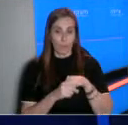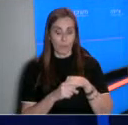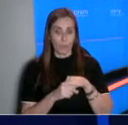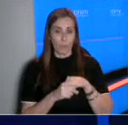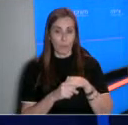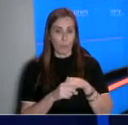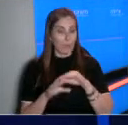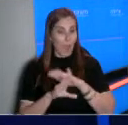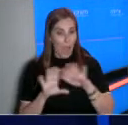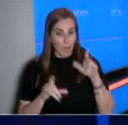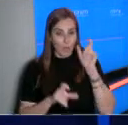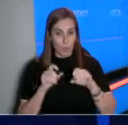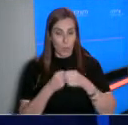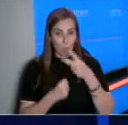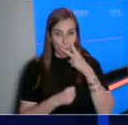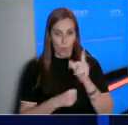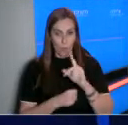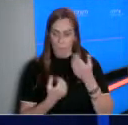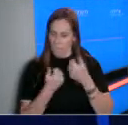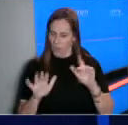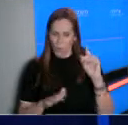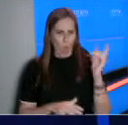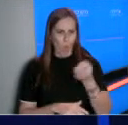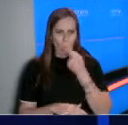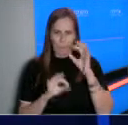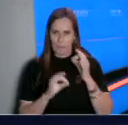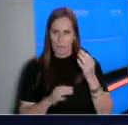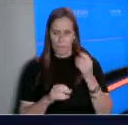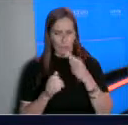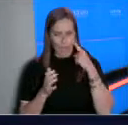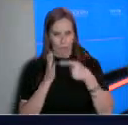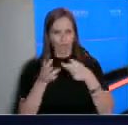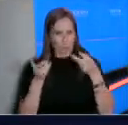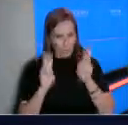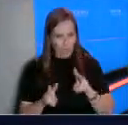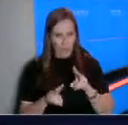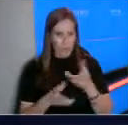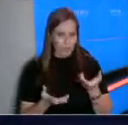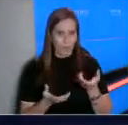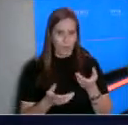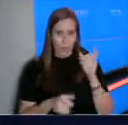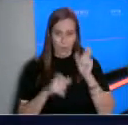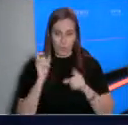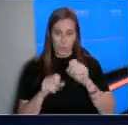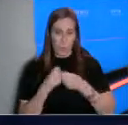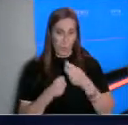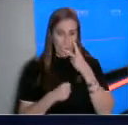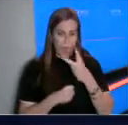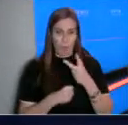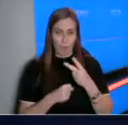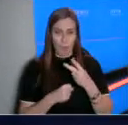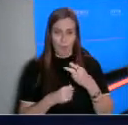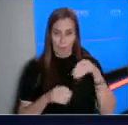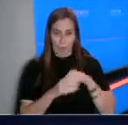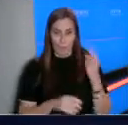ההשתתפות היא רק של אנשים לקויי ראייה? לא, או ש... פתוח לכולם, או. ובאמת כדי להראות שאפשר, אתה יודע, אנשים שהם לקויי ראייה, הם